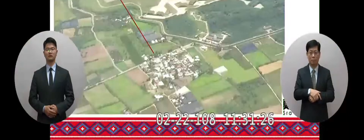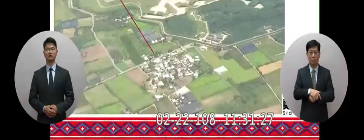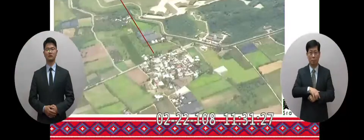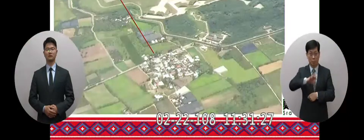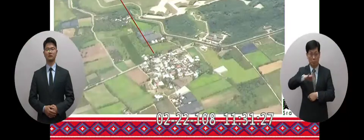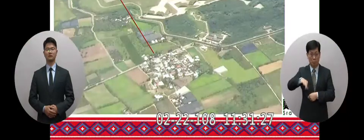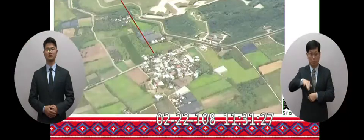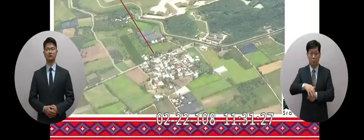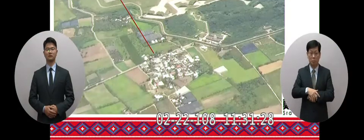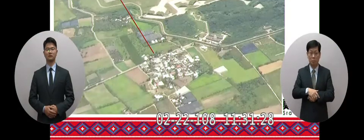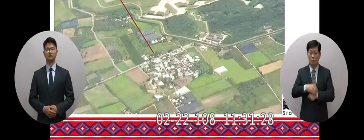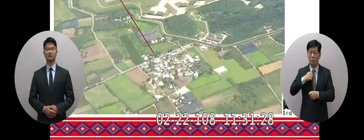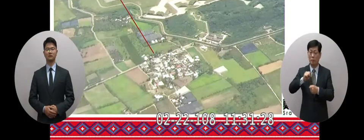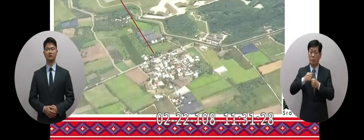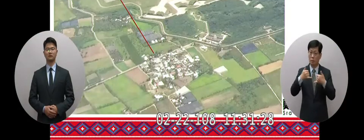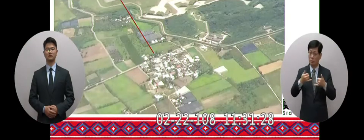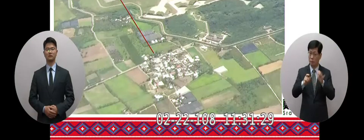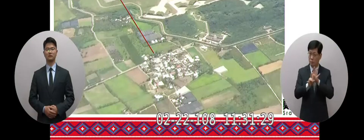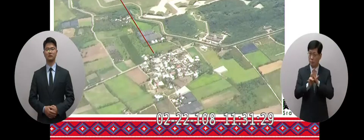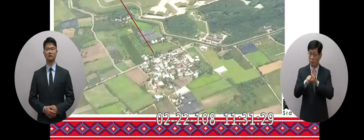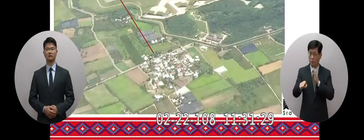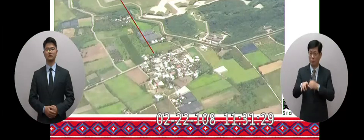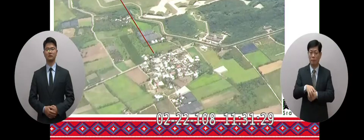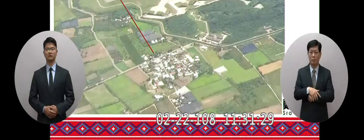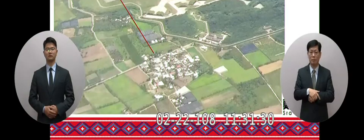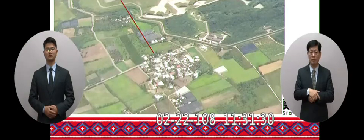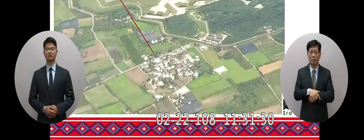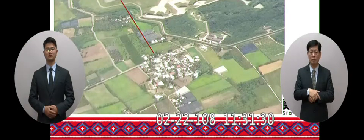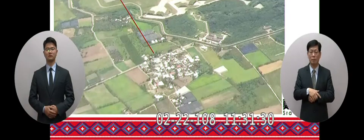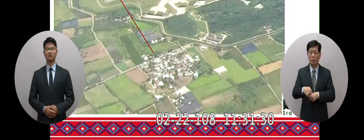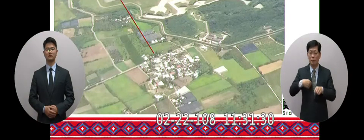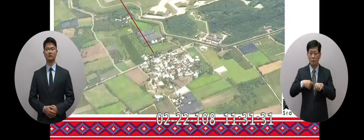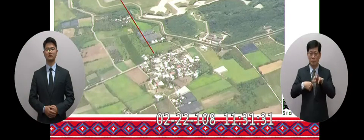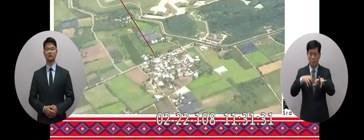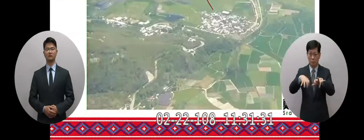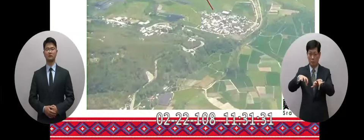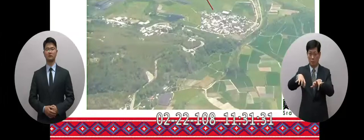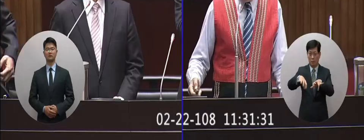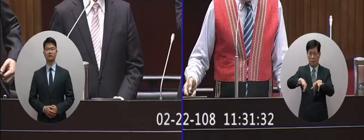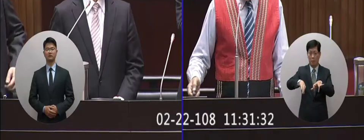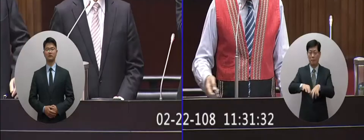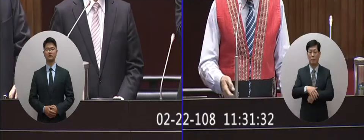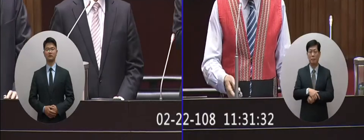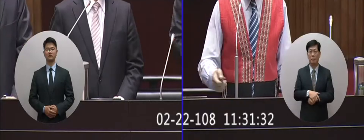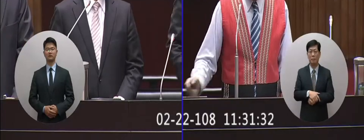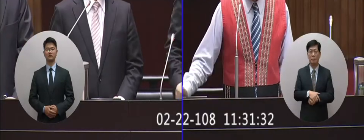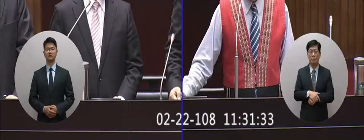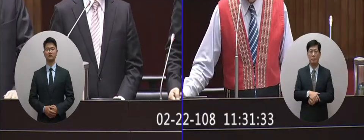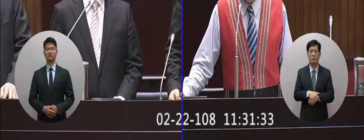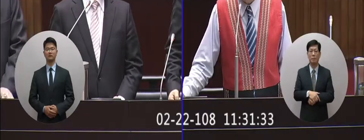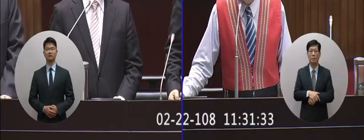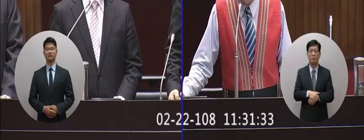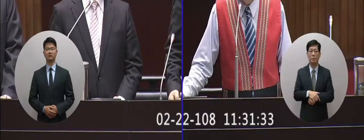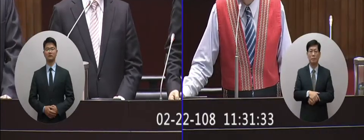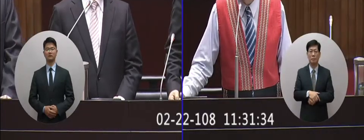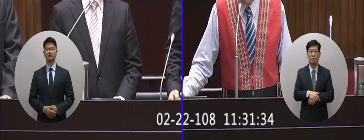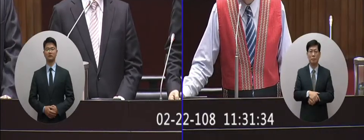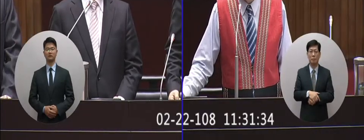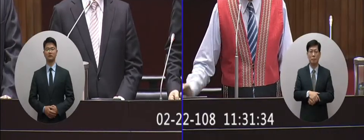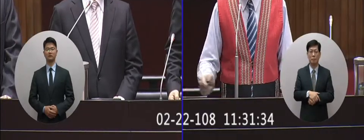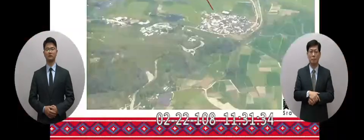部落、加鲁兰部落，好，在这个地方，在志航的旁边啊，高高瓦